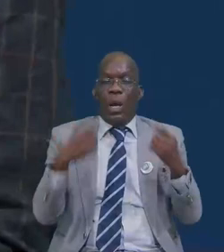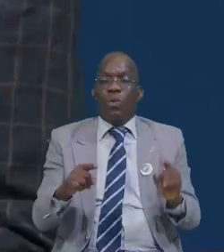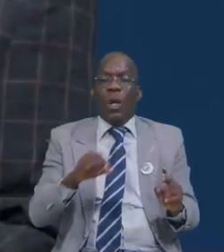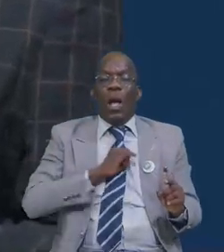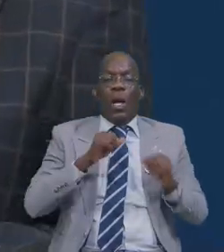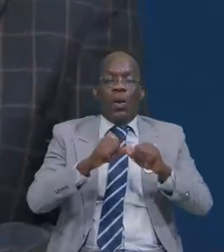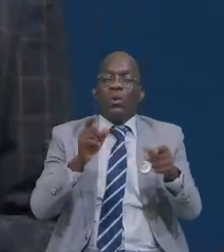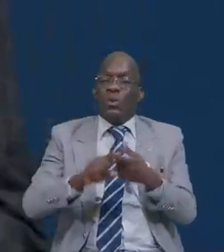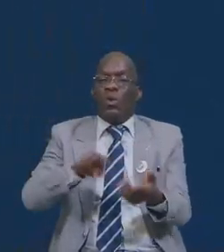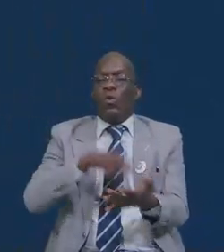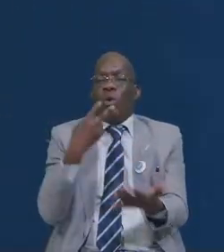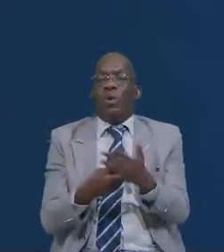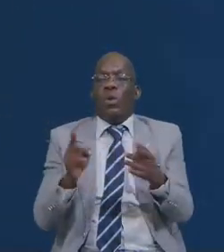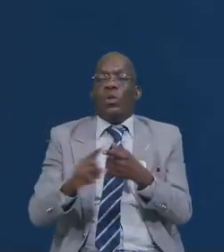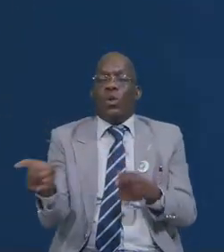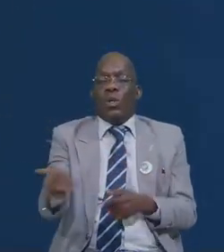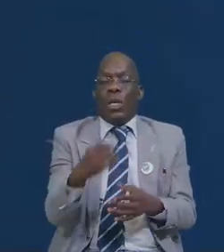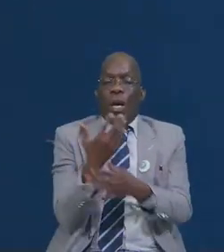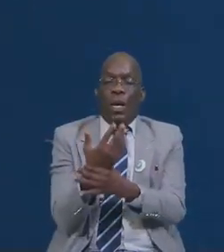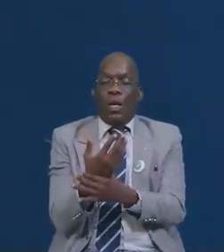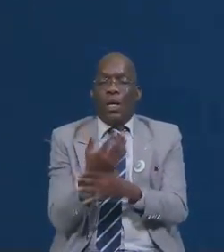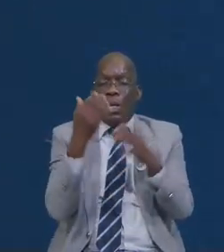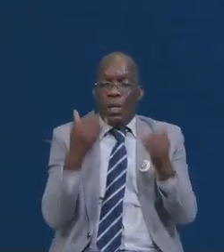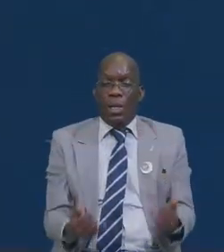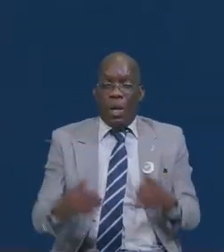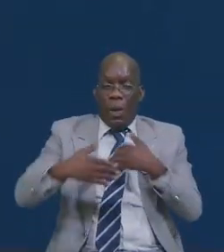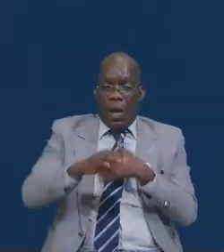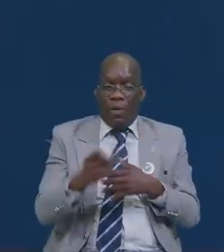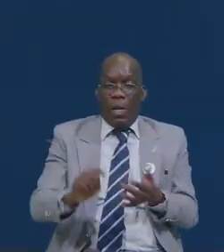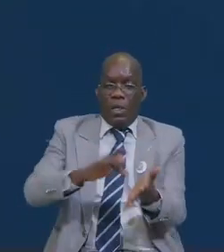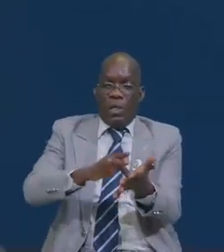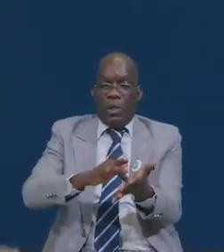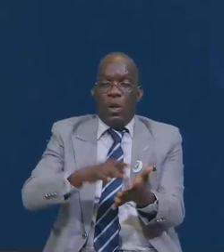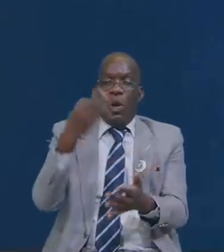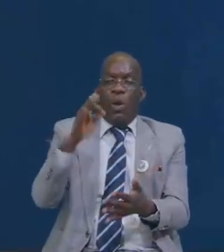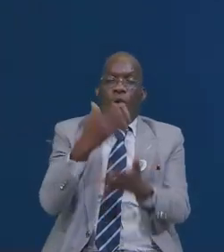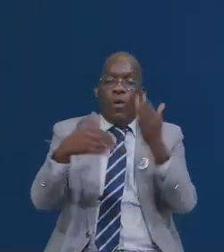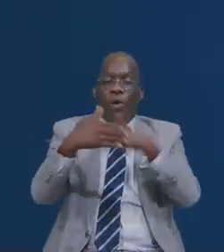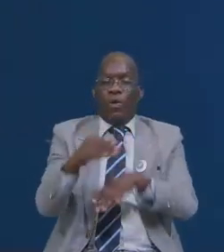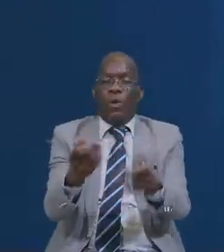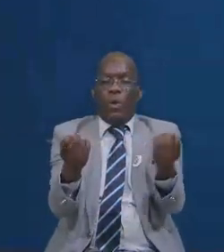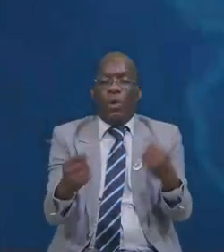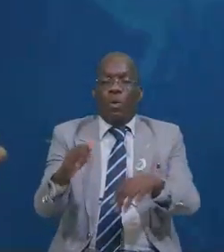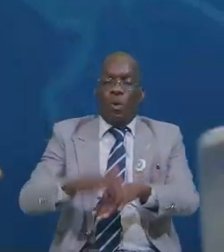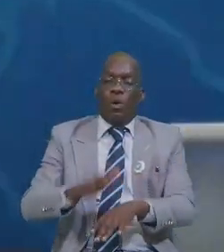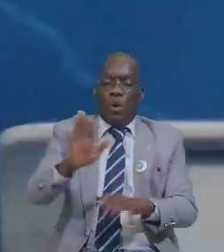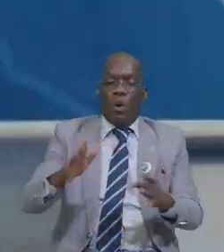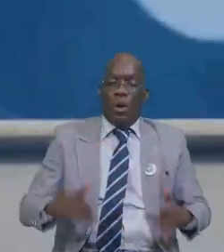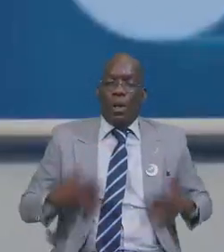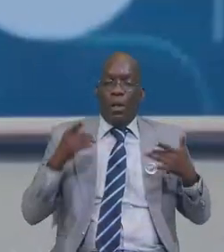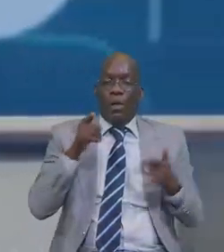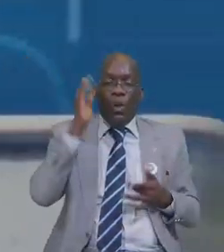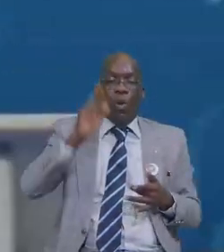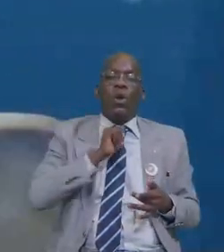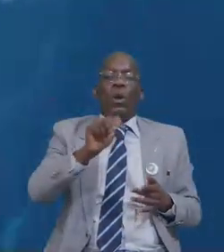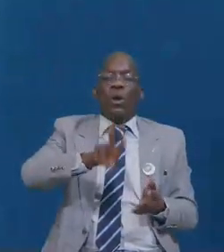que je tombais leurs mains. Je tombe encore dans leurs mains. Maintenant, après le vaccin du ciel, dans ta vie,